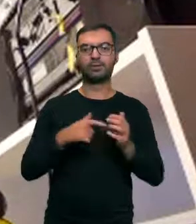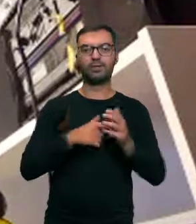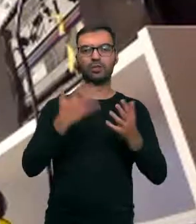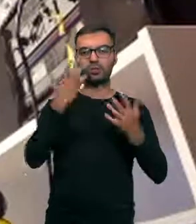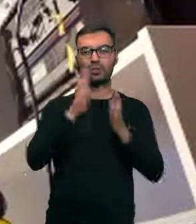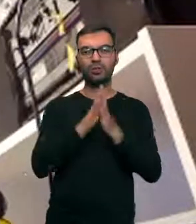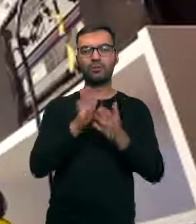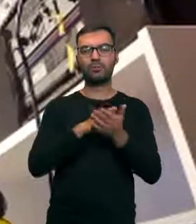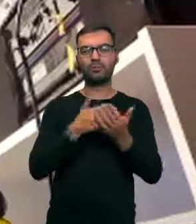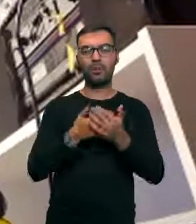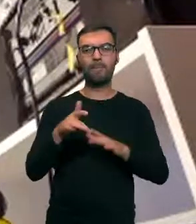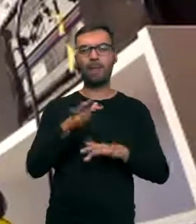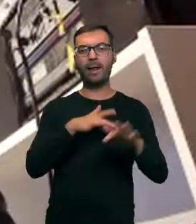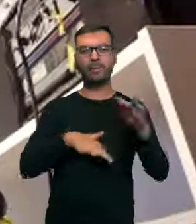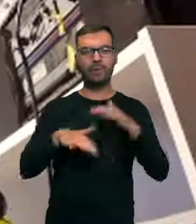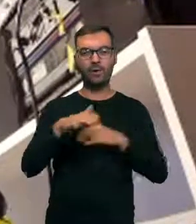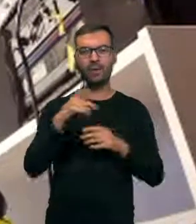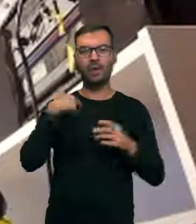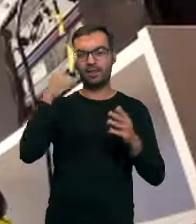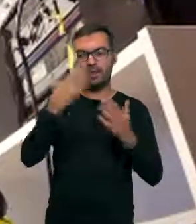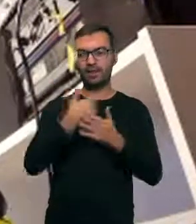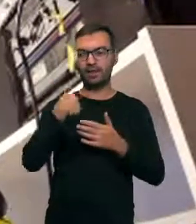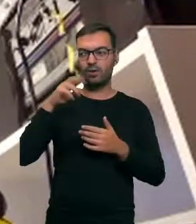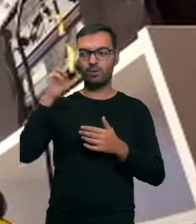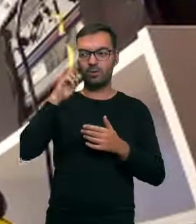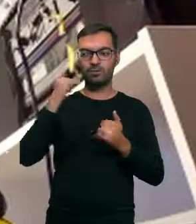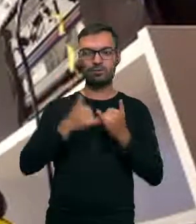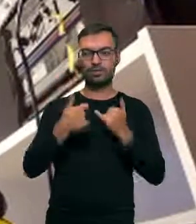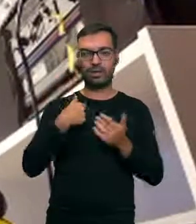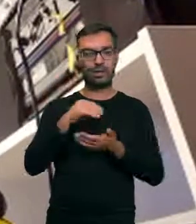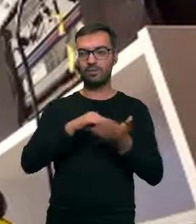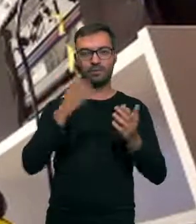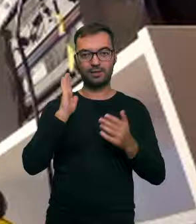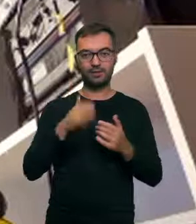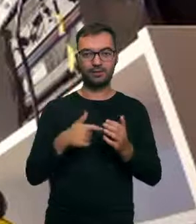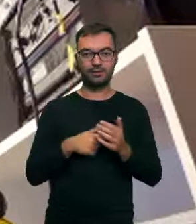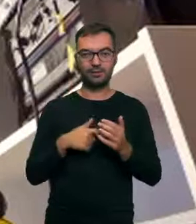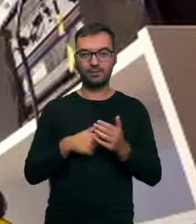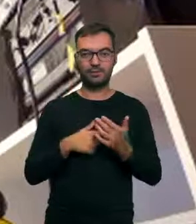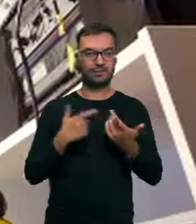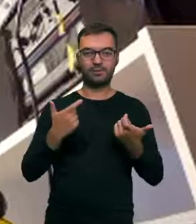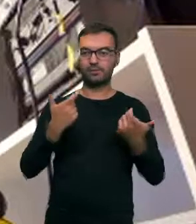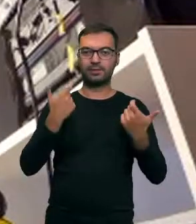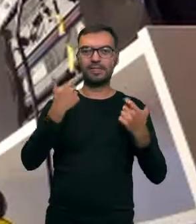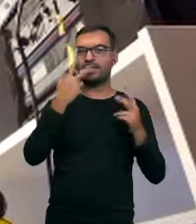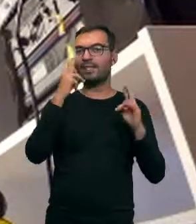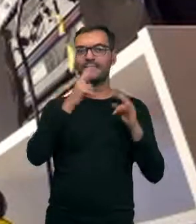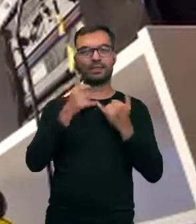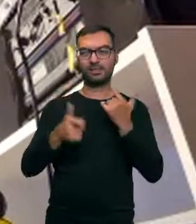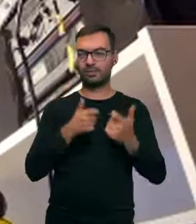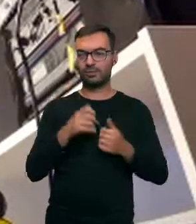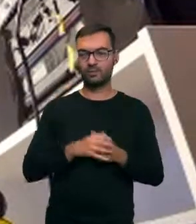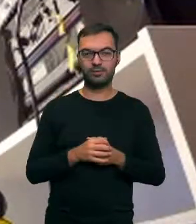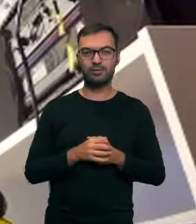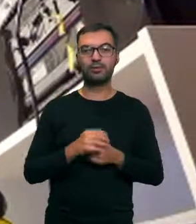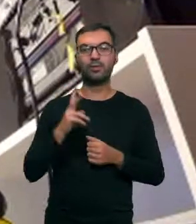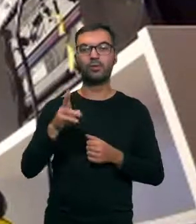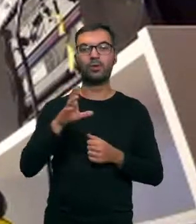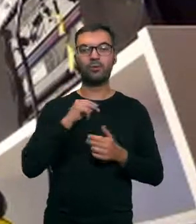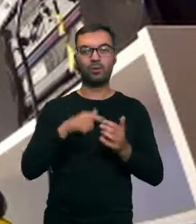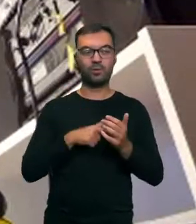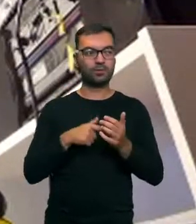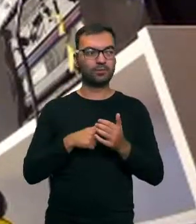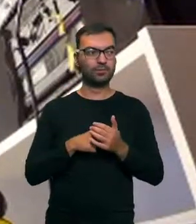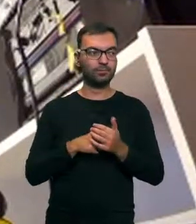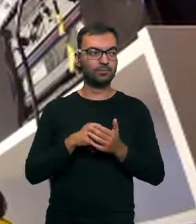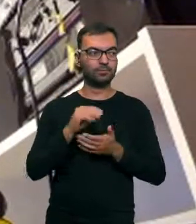manipulacji. Ja nagle zrozumiałem, że jak ja tego nie napiszę, to nikt tym się nie zajmie, ponieważ ci, którzy mogli